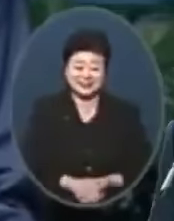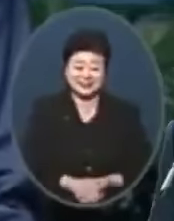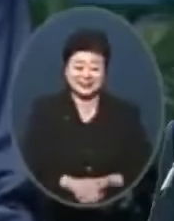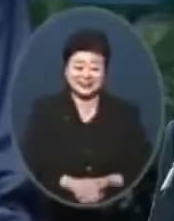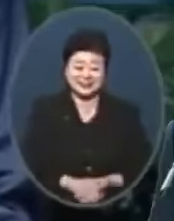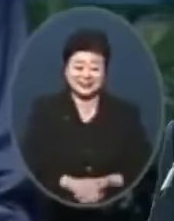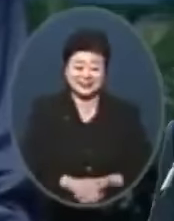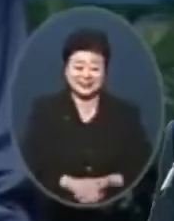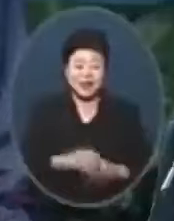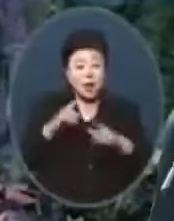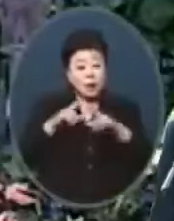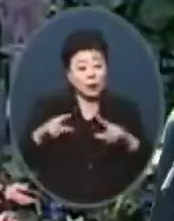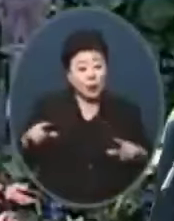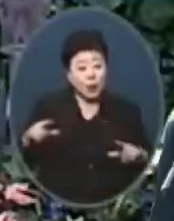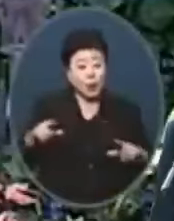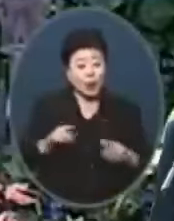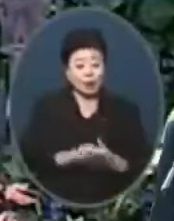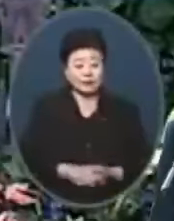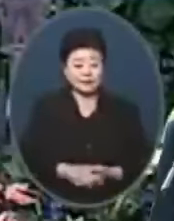보통